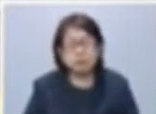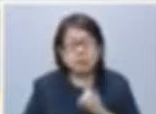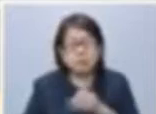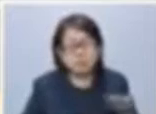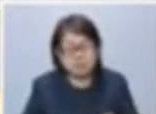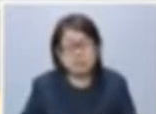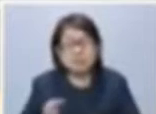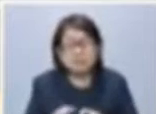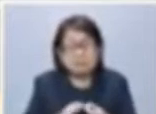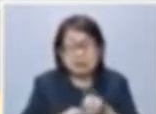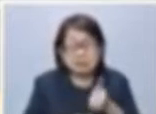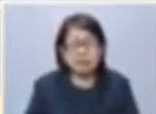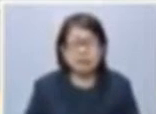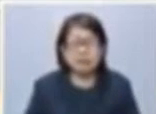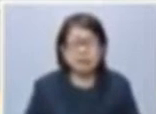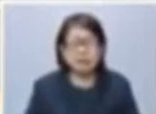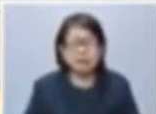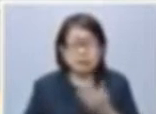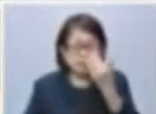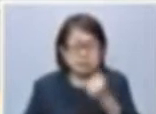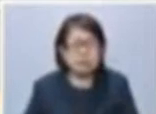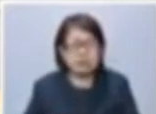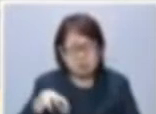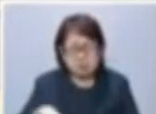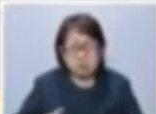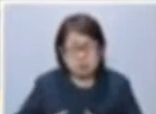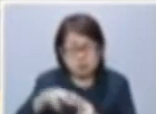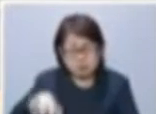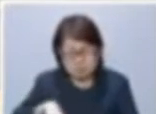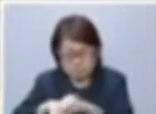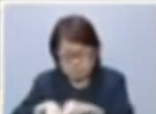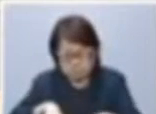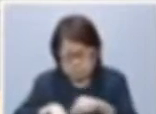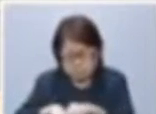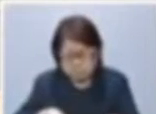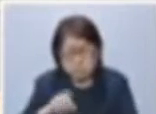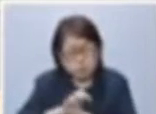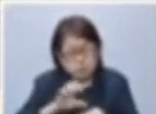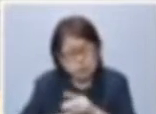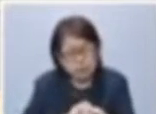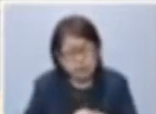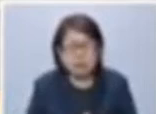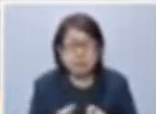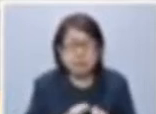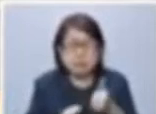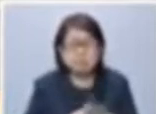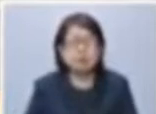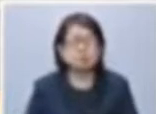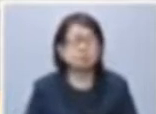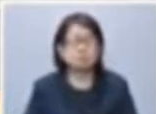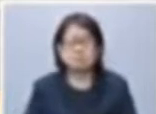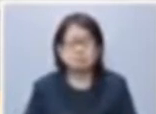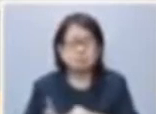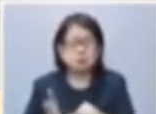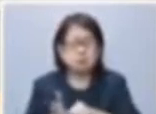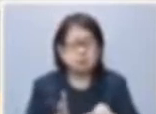ชี้แจงได้ในบางกลุ่มบางหน่วยบางโครงการทำให้ถูกตัดลดตัดงบประมา